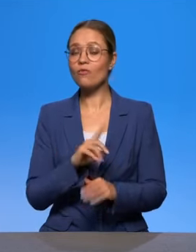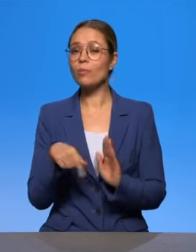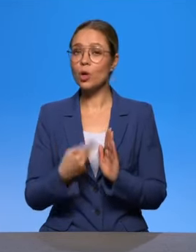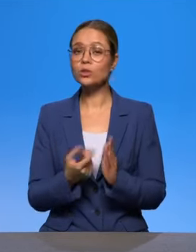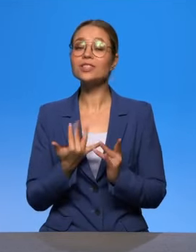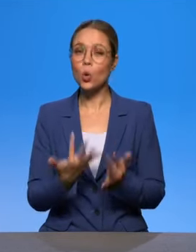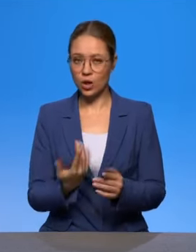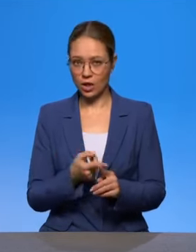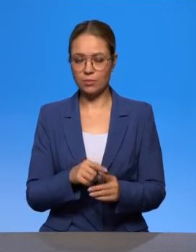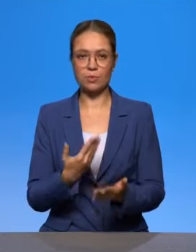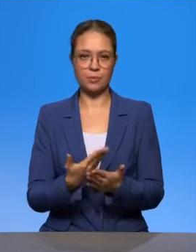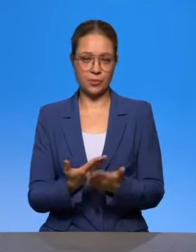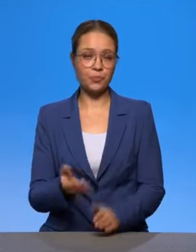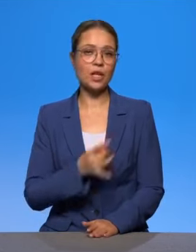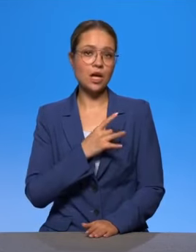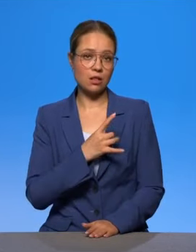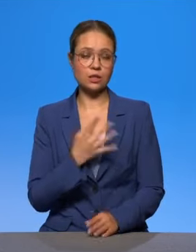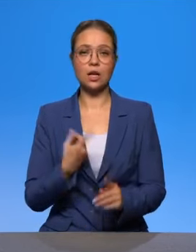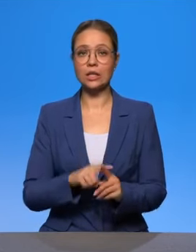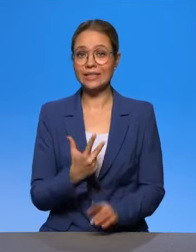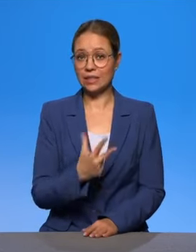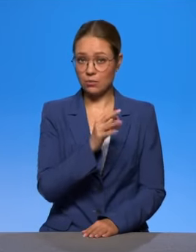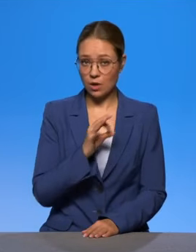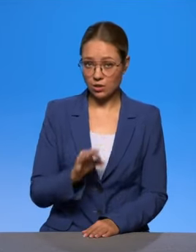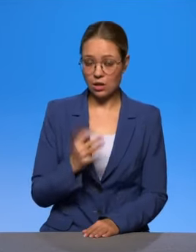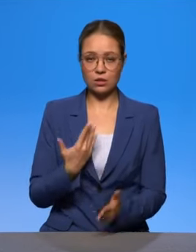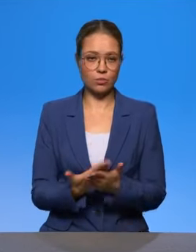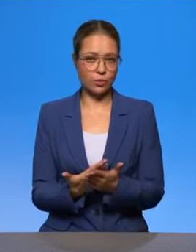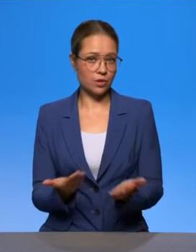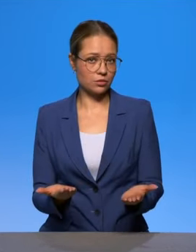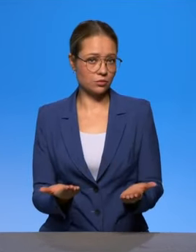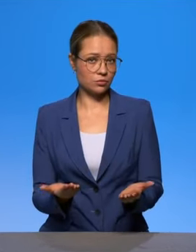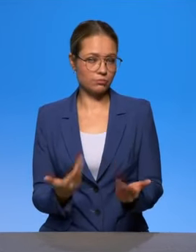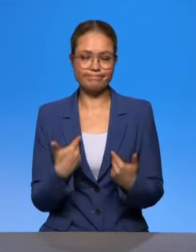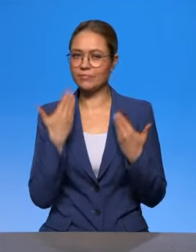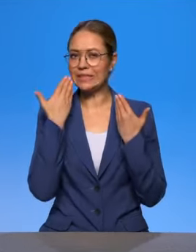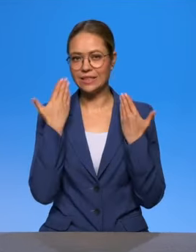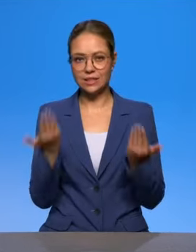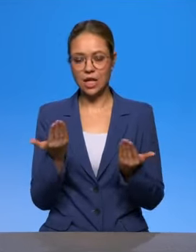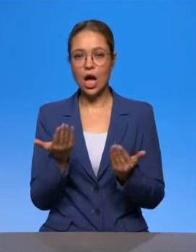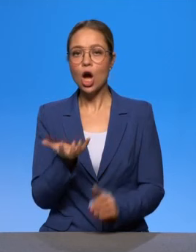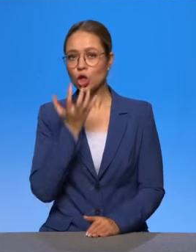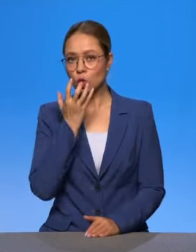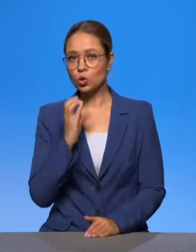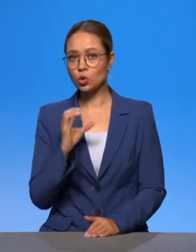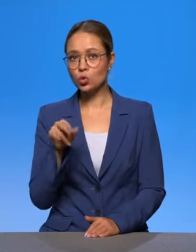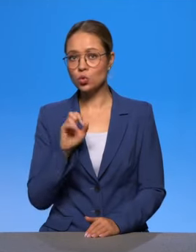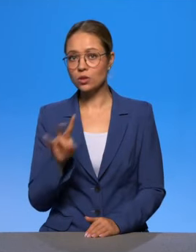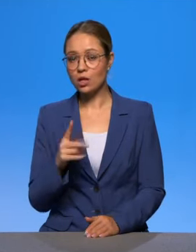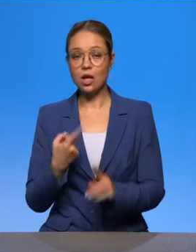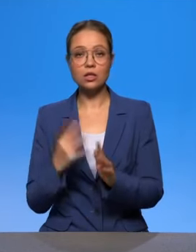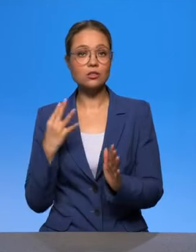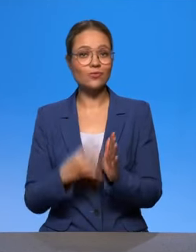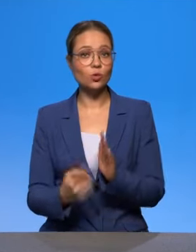сектор составляет 3%, а, предположим, ну, я не знаю, в Южном Судане